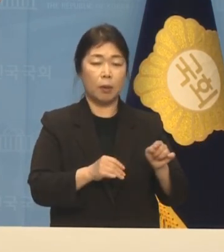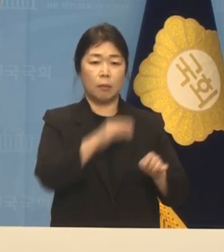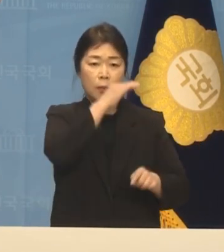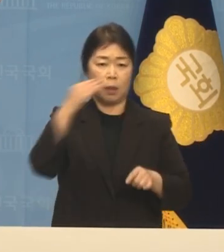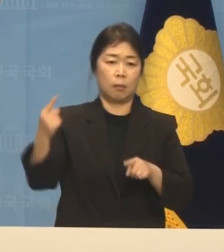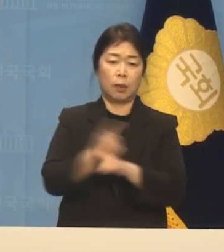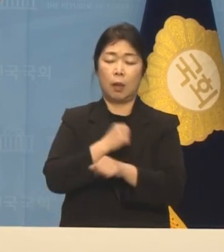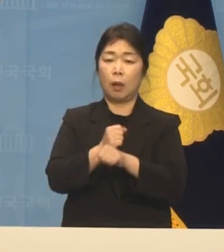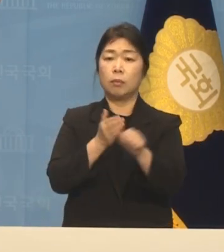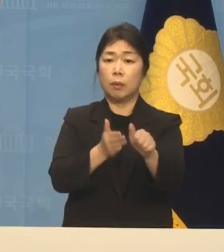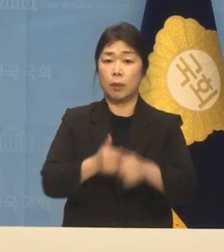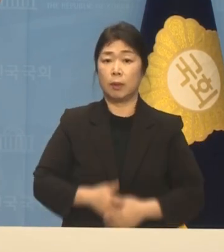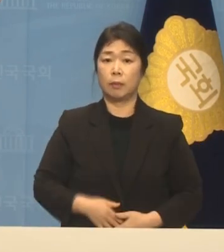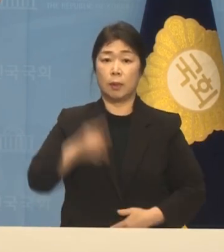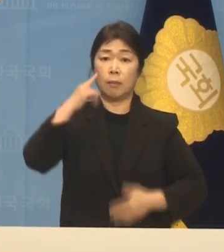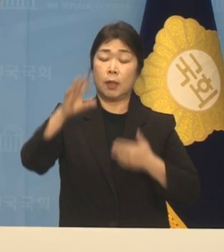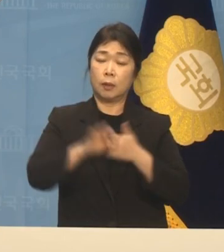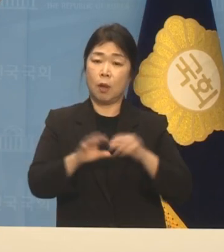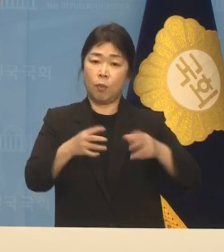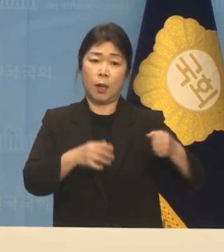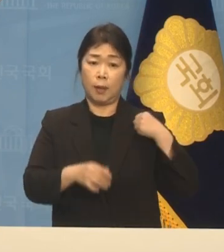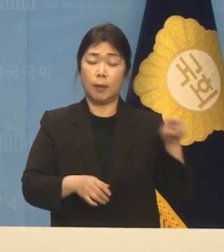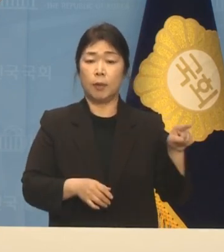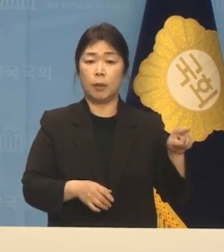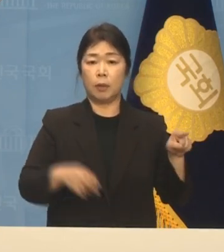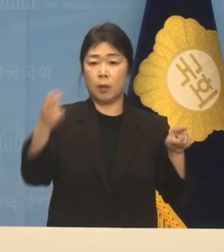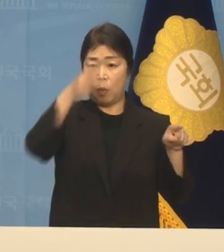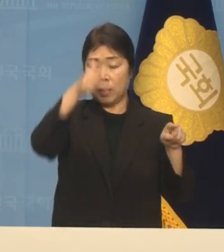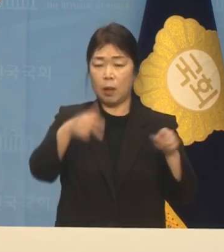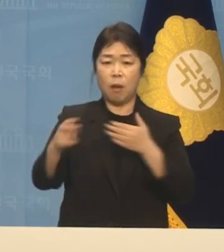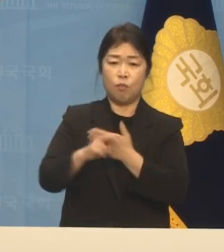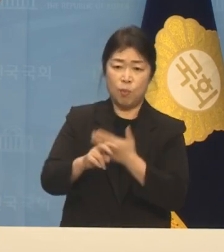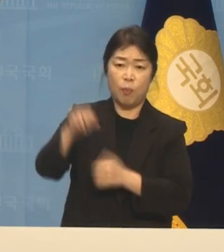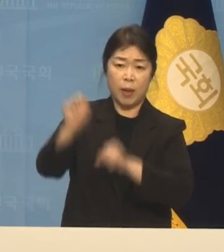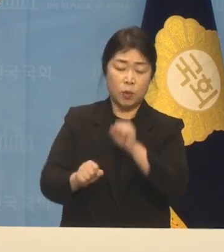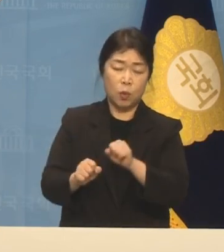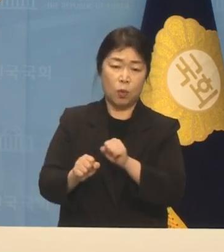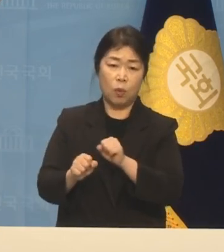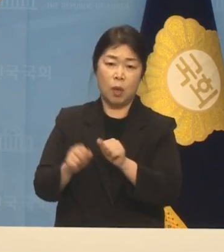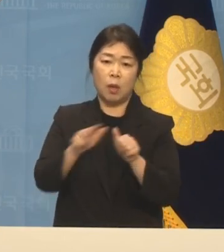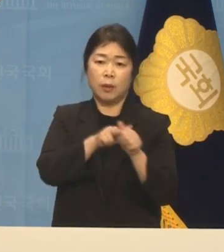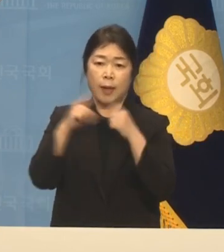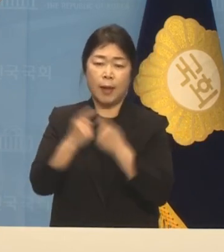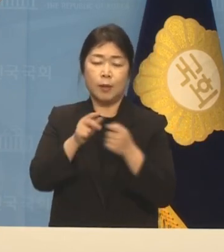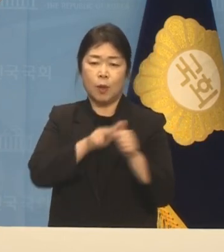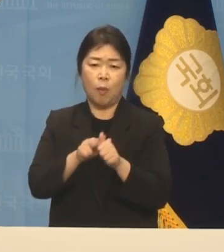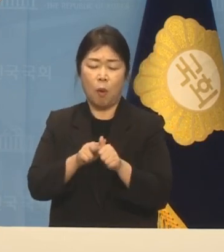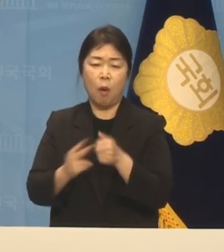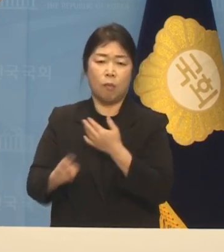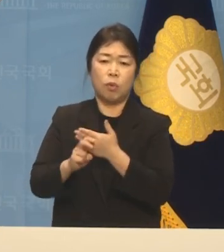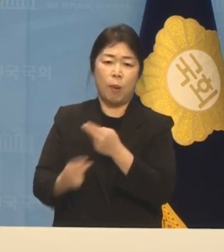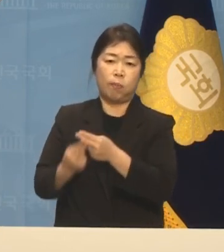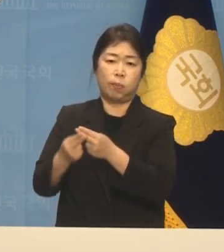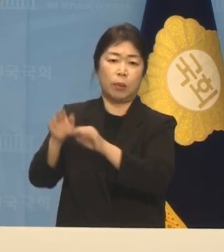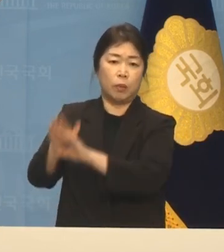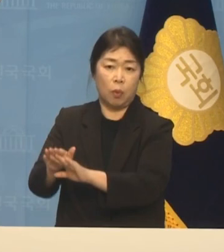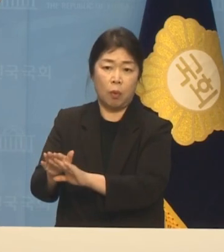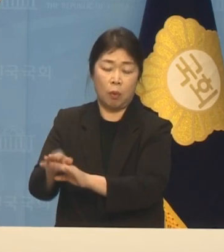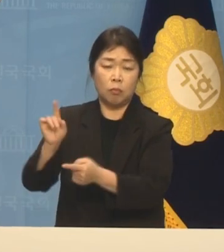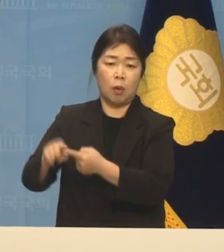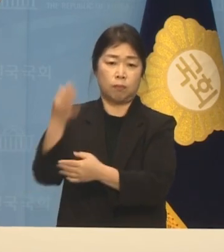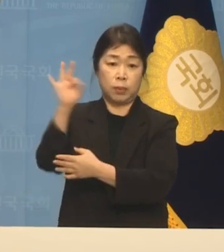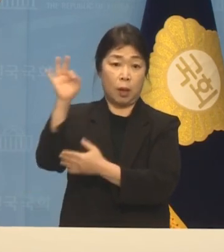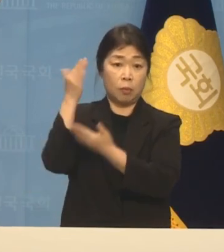잡읍시다. 만약 국민의힘이 검찰의 불법적인 디지털 캐비넷 의혹을 그저 침묵으로